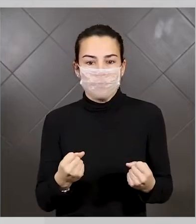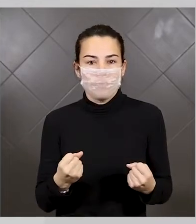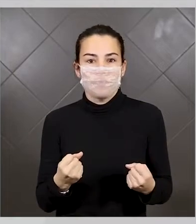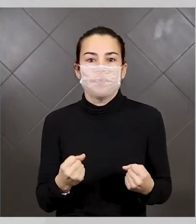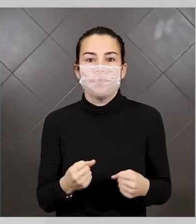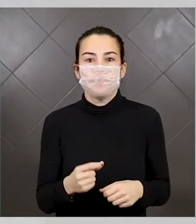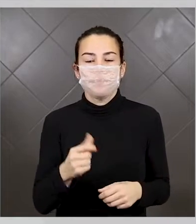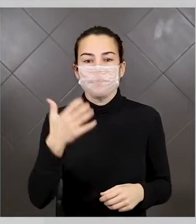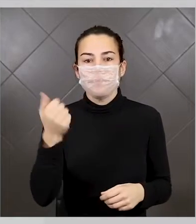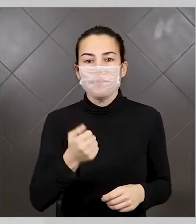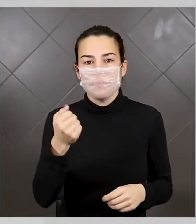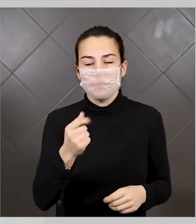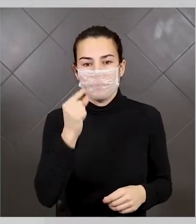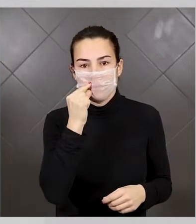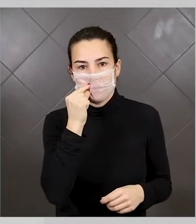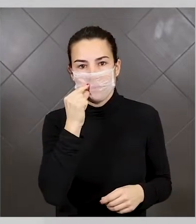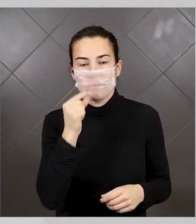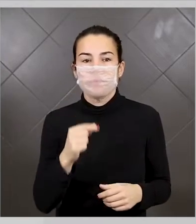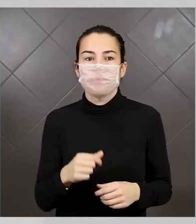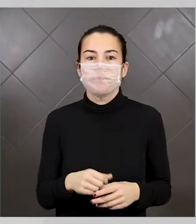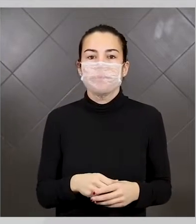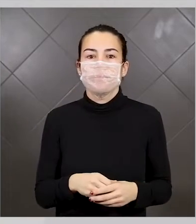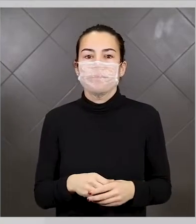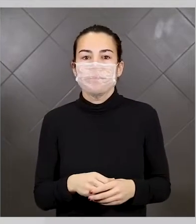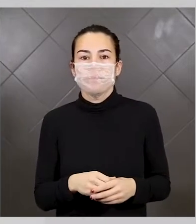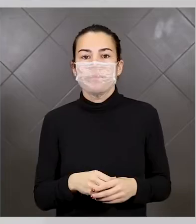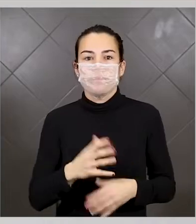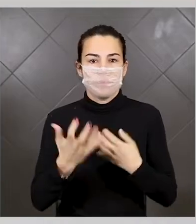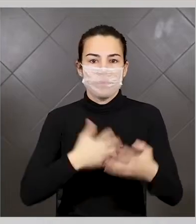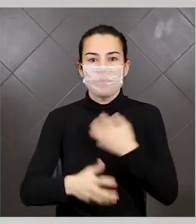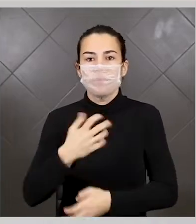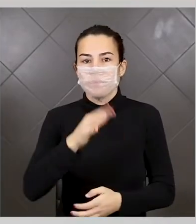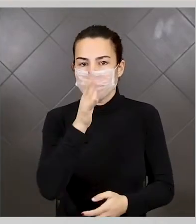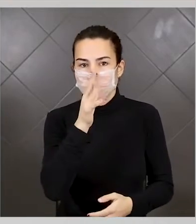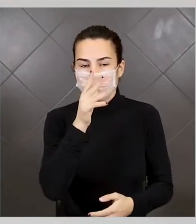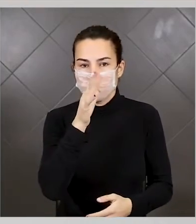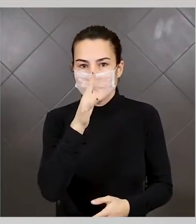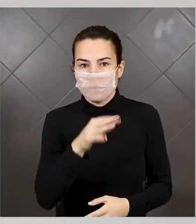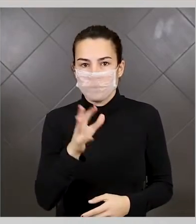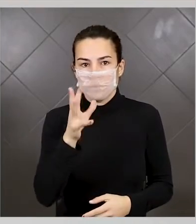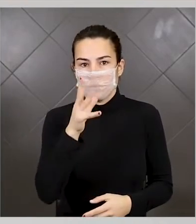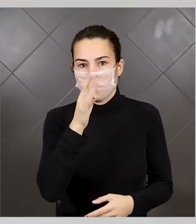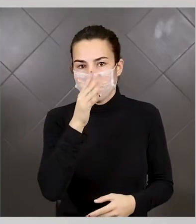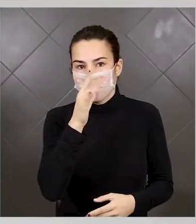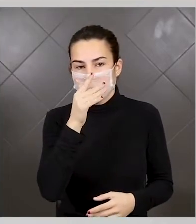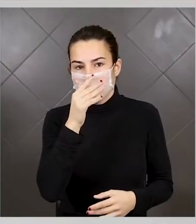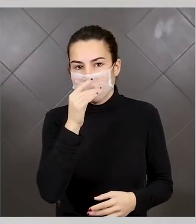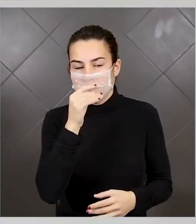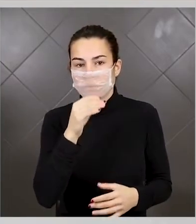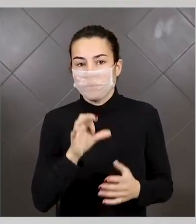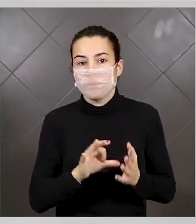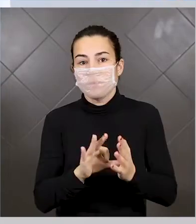mel du molt de contingut amb aigua i el que fa l'aigua és congelar molt més aviat que si fos un